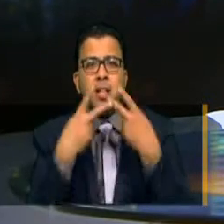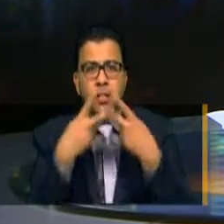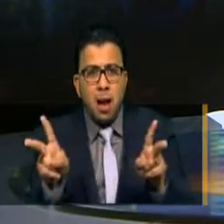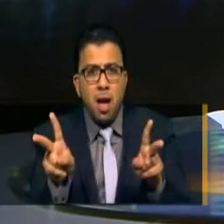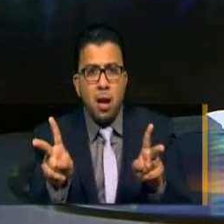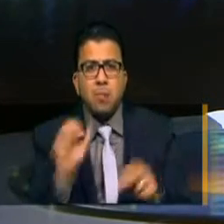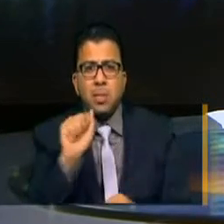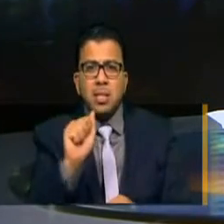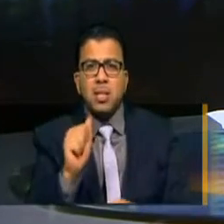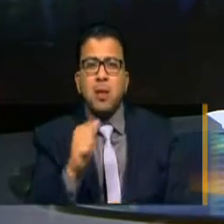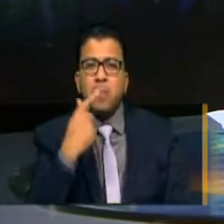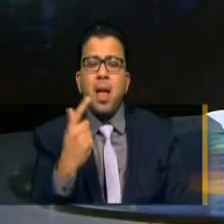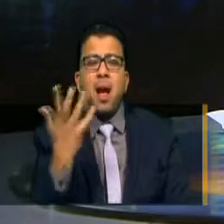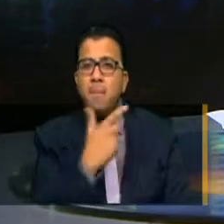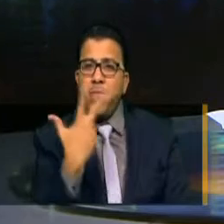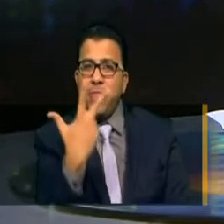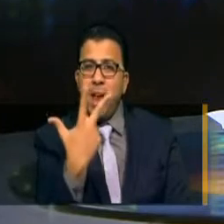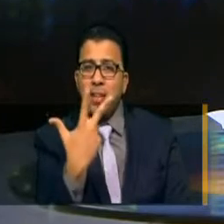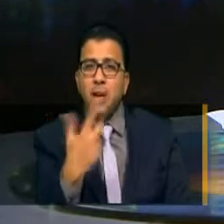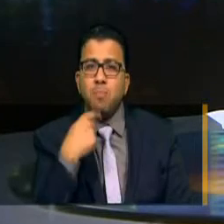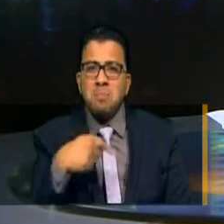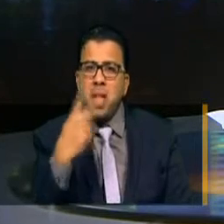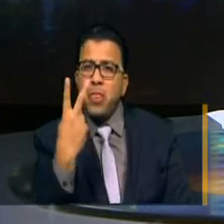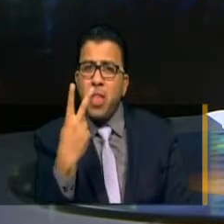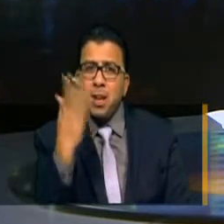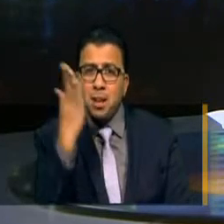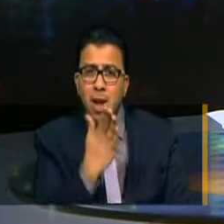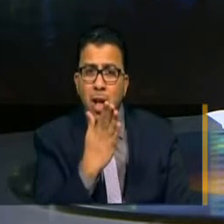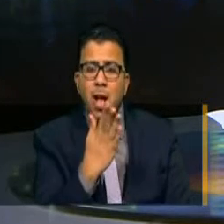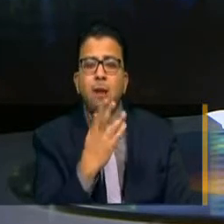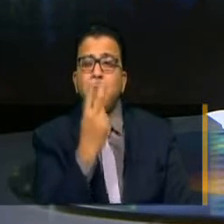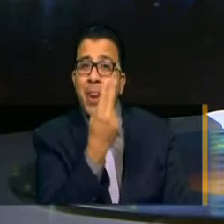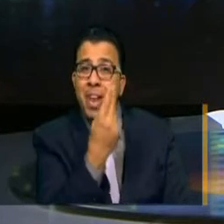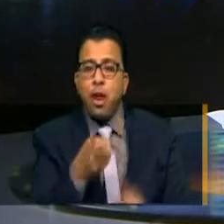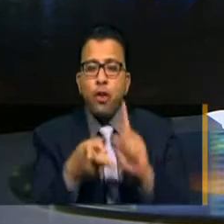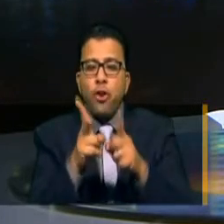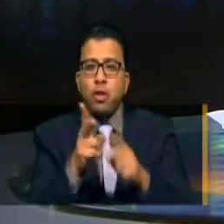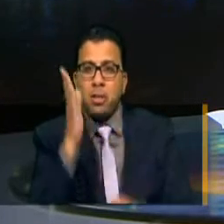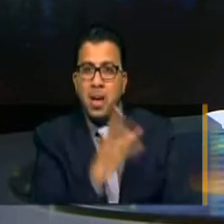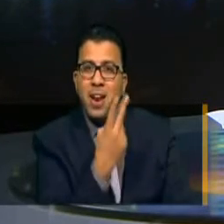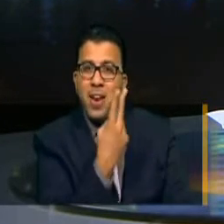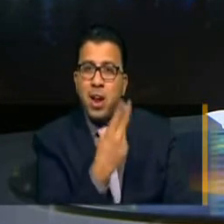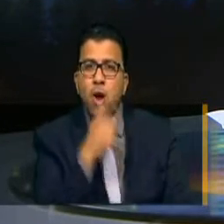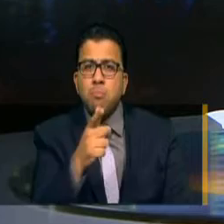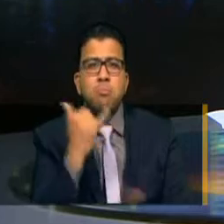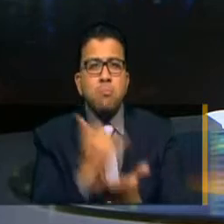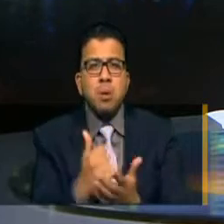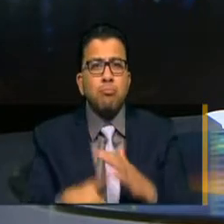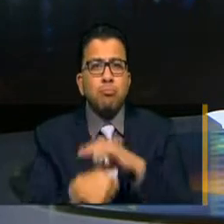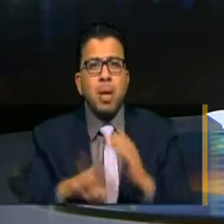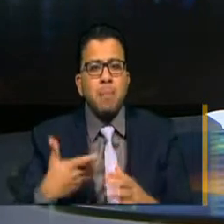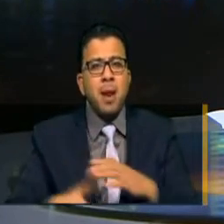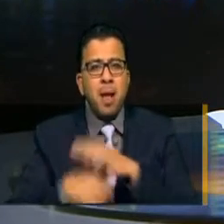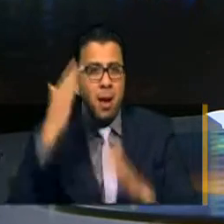الاستعدادات لانطلاق نسختها الثالثة في الفترة ما بين الثاني وحتى 12 من فبراير القادم، تحت رعاية حرم صاحب السمو